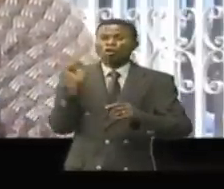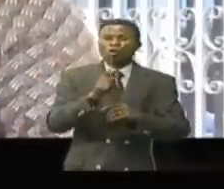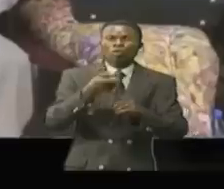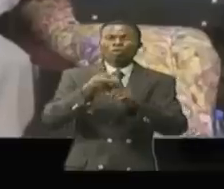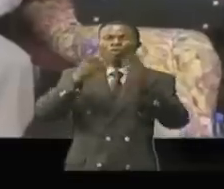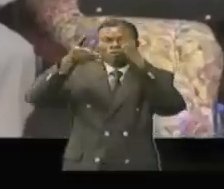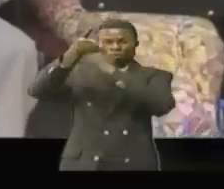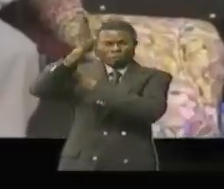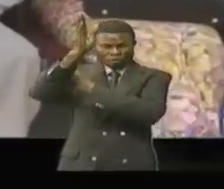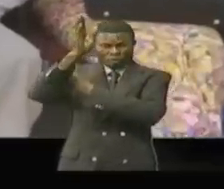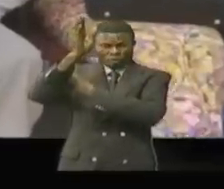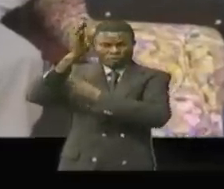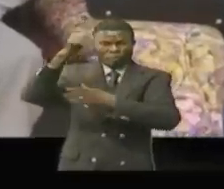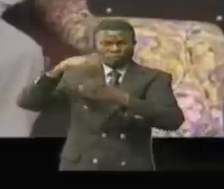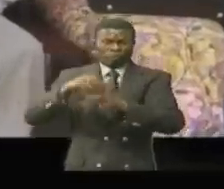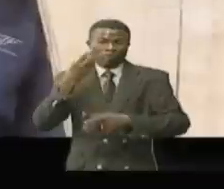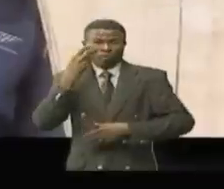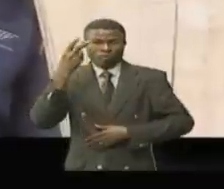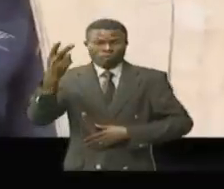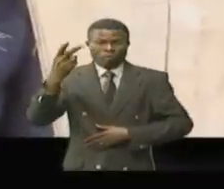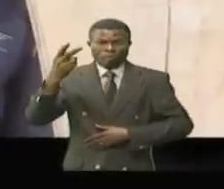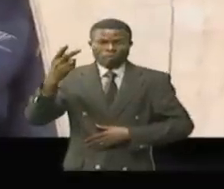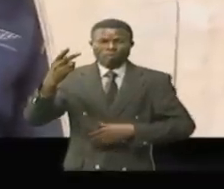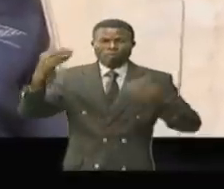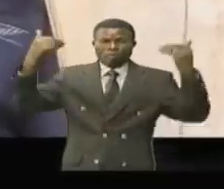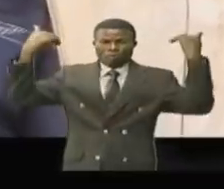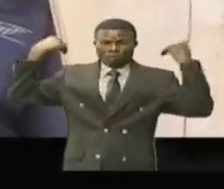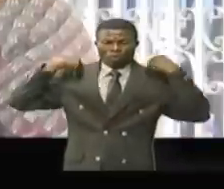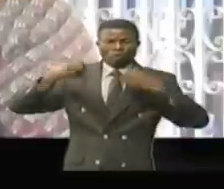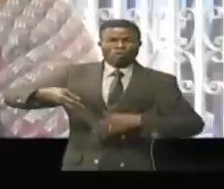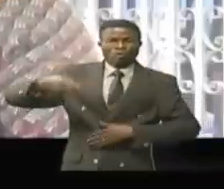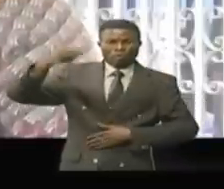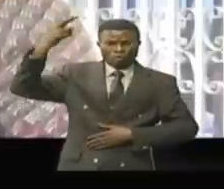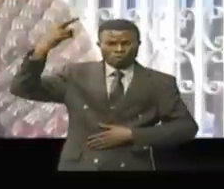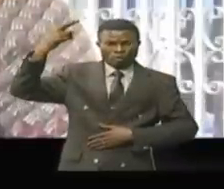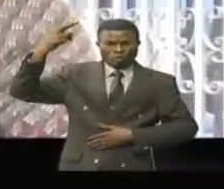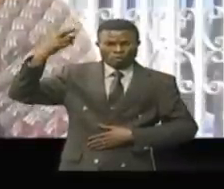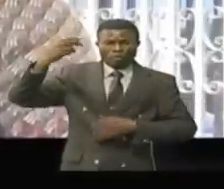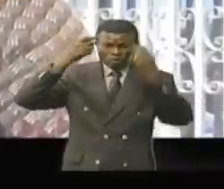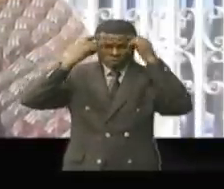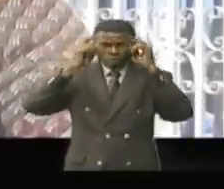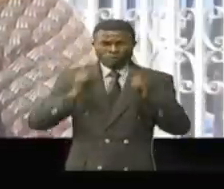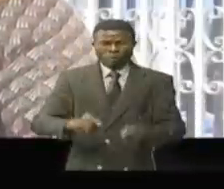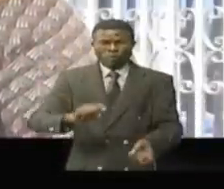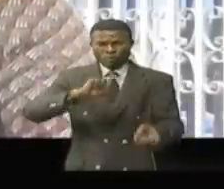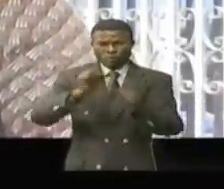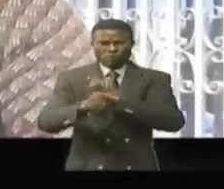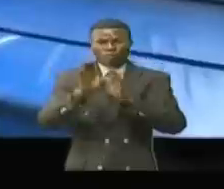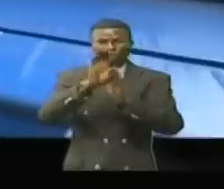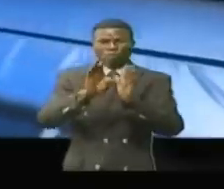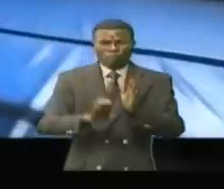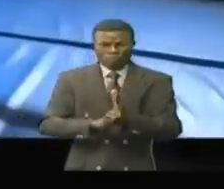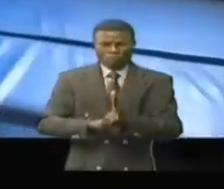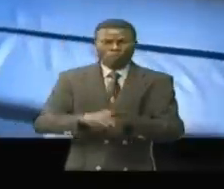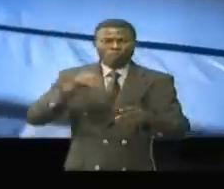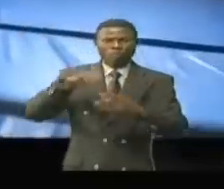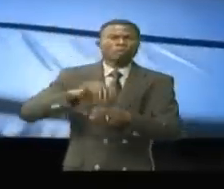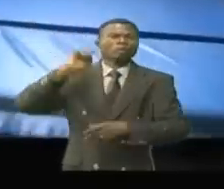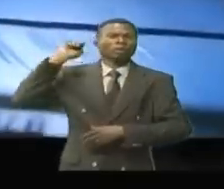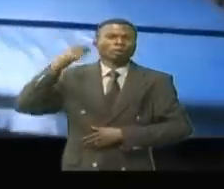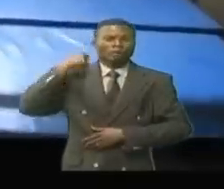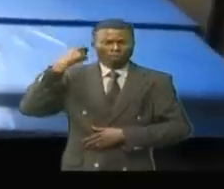titre, dans la vision du magistrat suprême, avions décidé d'améliorer les conditions carcérales de